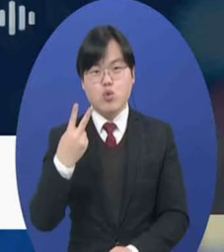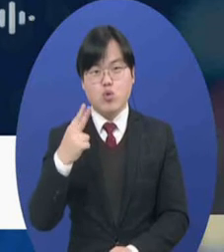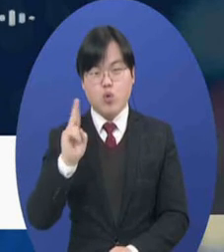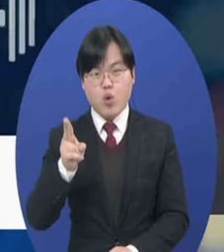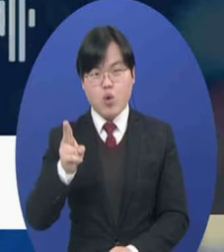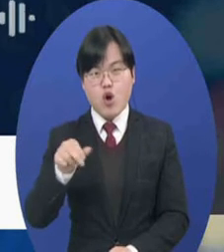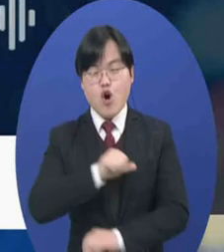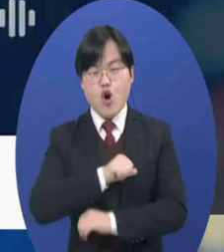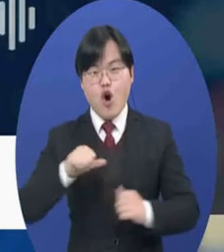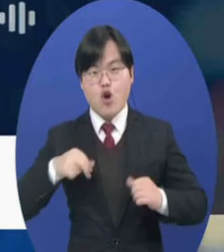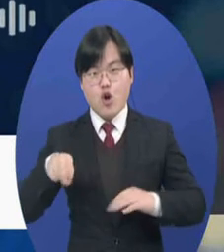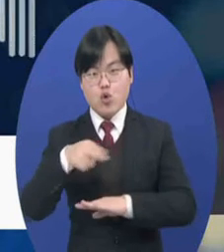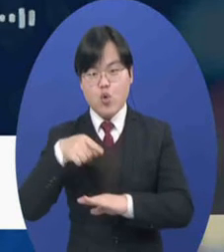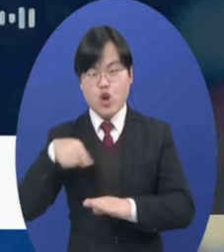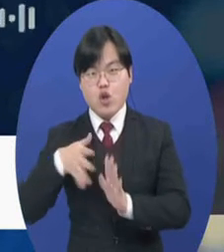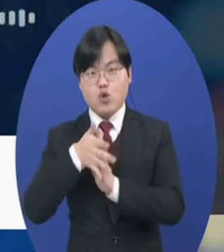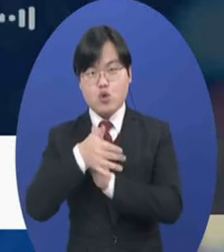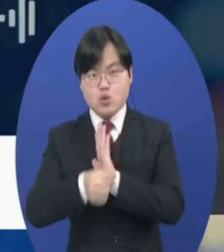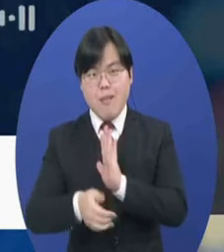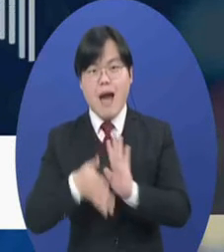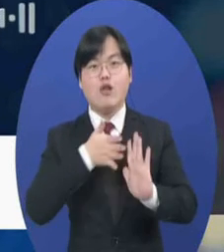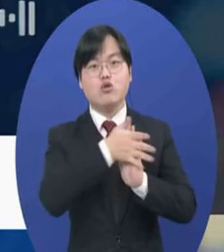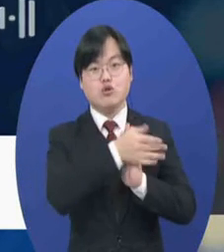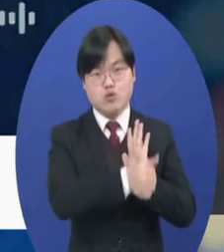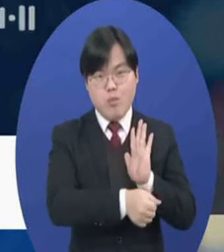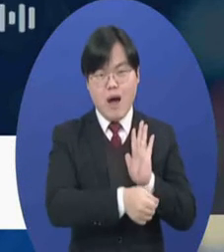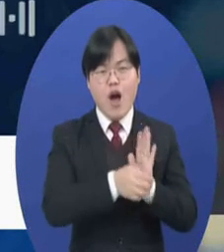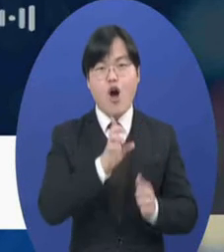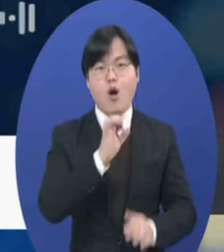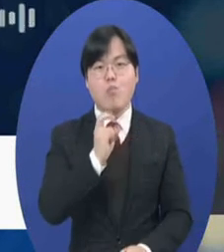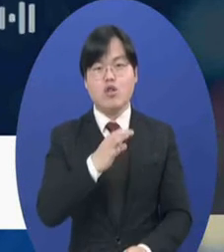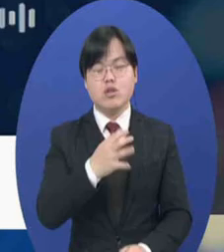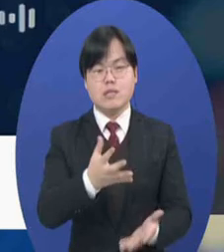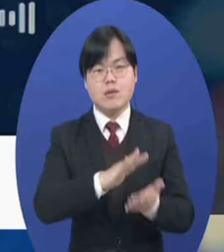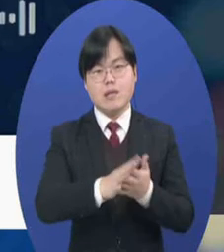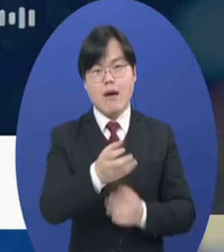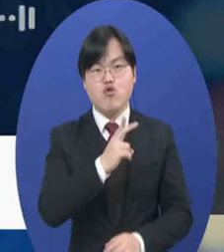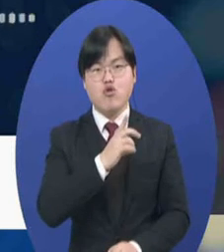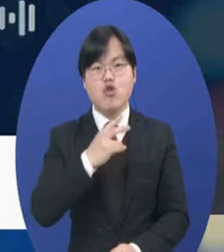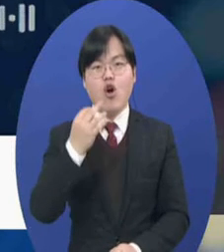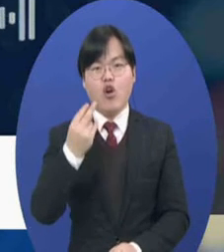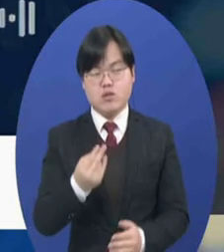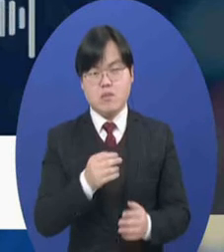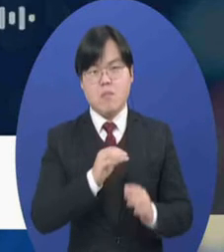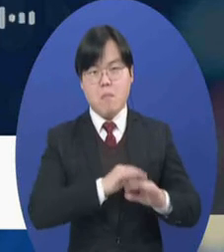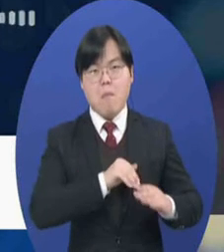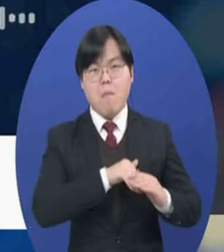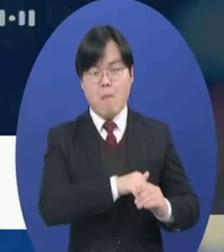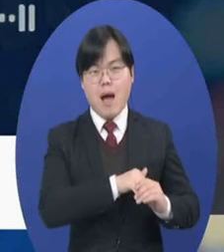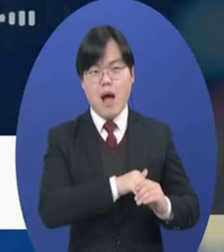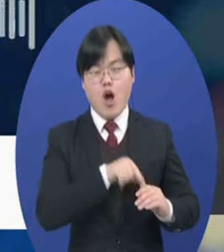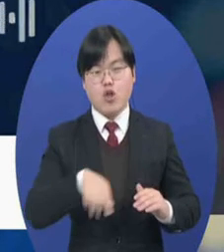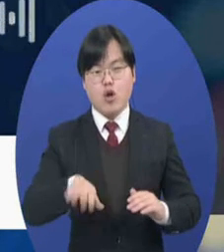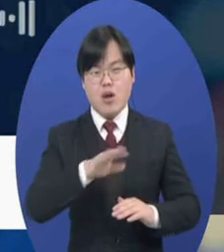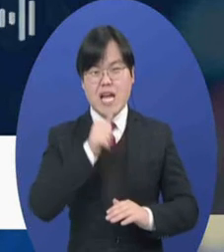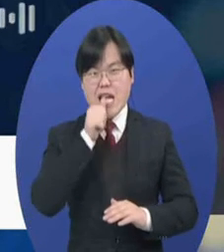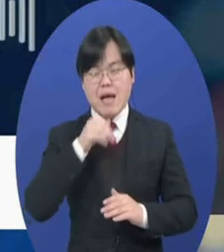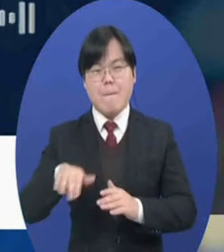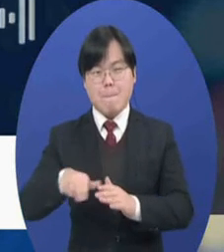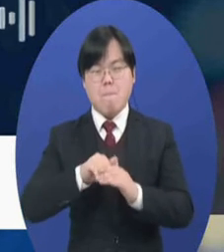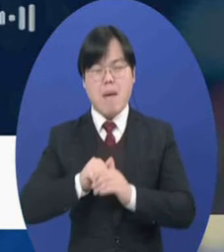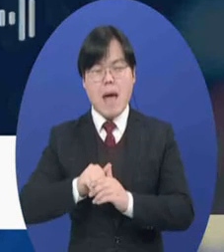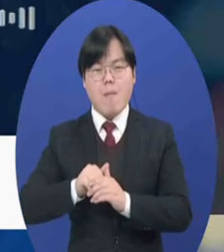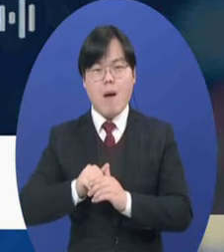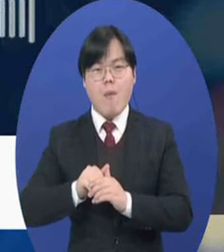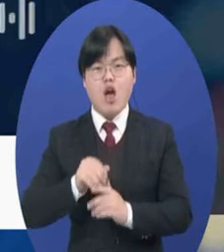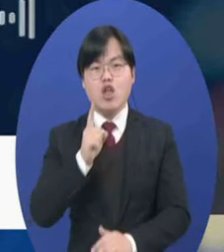төсвөр, дөрвийнхөө төсвөр асуусан нөхцөл гэсэн. Тэр нөхцөл одоогоор бид бол хангалттай нөхцөлсөн гэж үзэж байна. 1